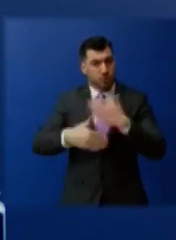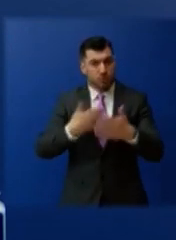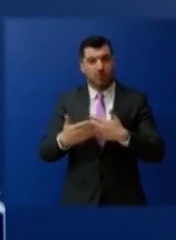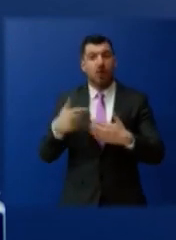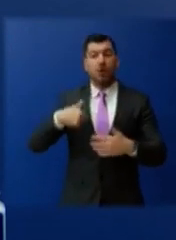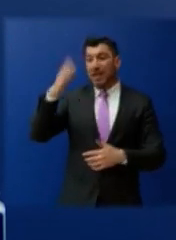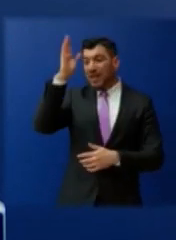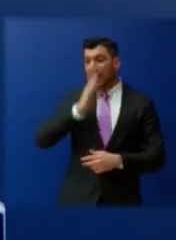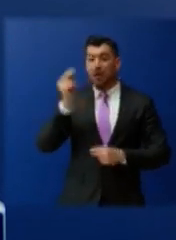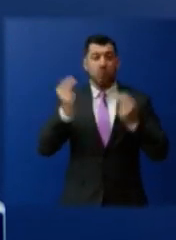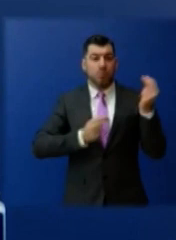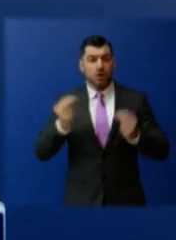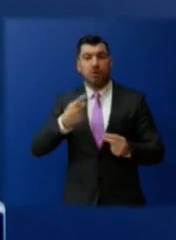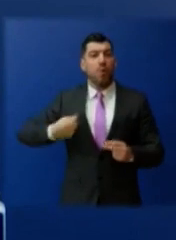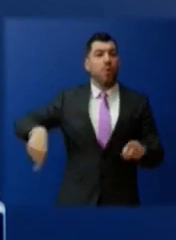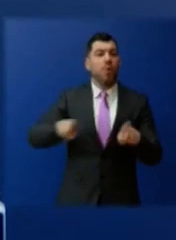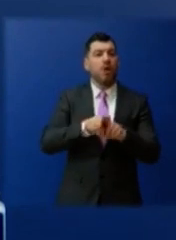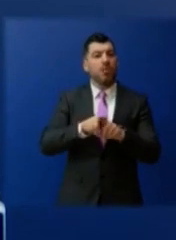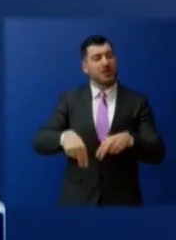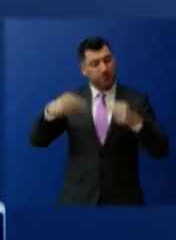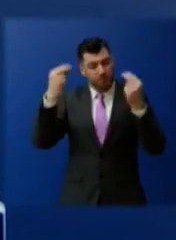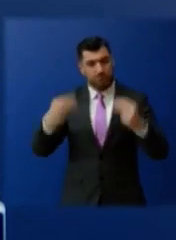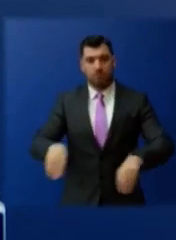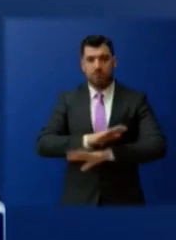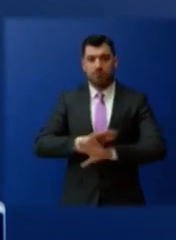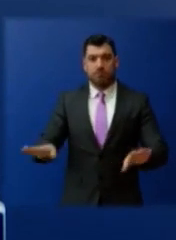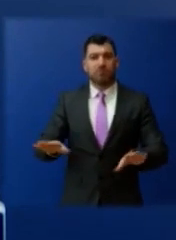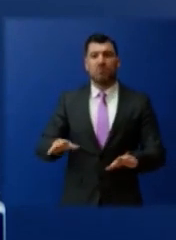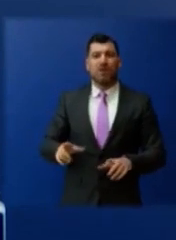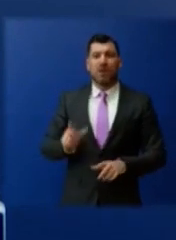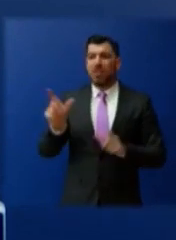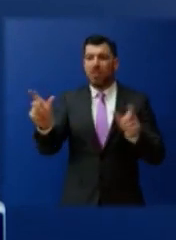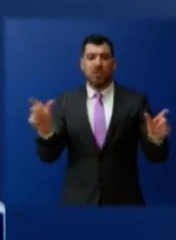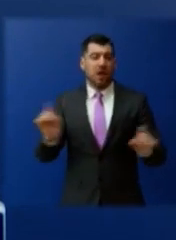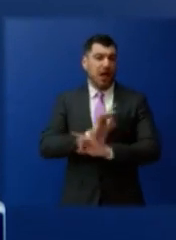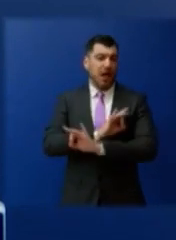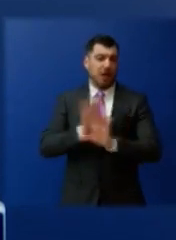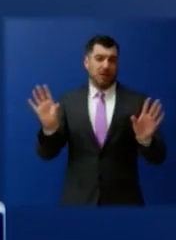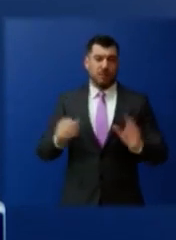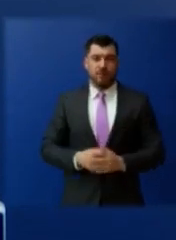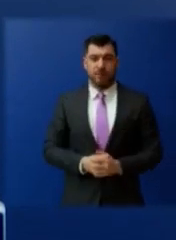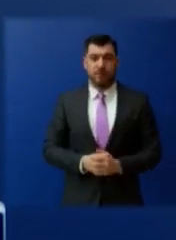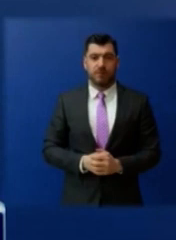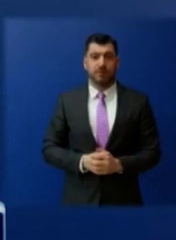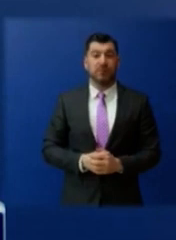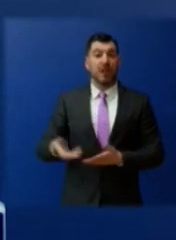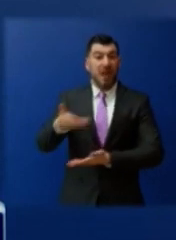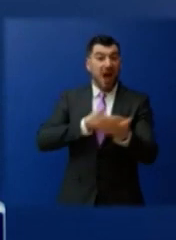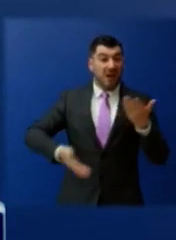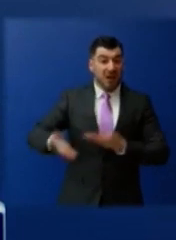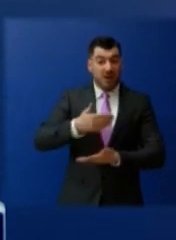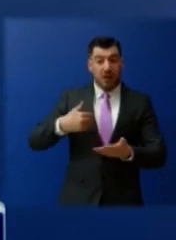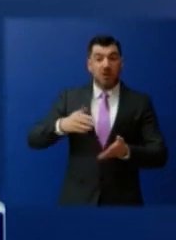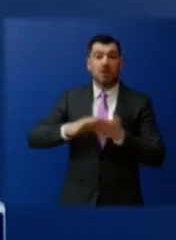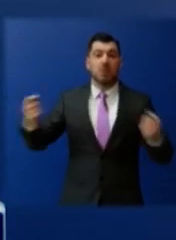τις κρίσεις και τα προβλήματα θα βγούμε όλοι μαζί, χωρίς να αφήσουμε κανέναν μόνο του, κανέναν πίσω. Η αλληλεγγύη μας είναι αλληλεγγύη έμπρακτη και ουσιαστική